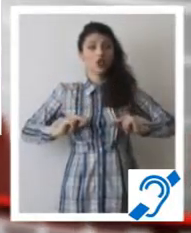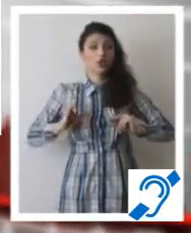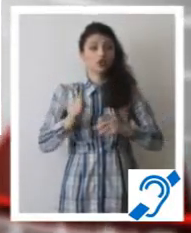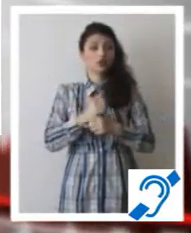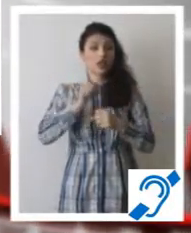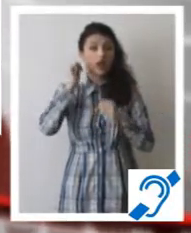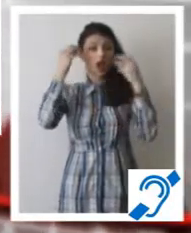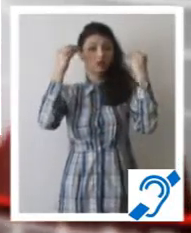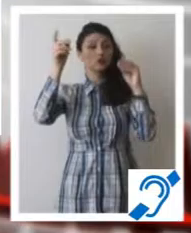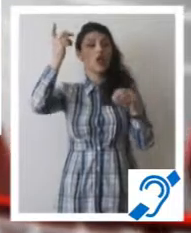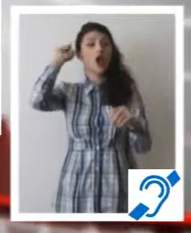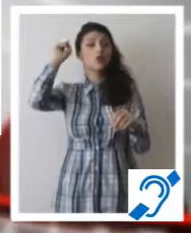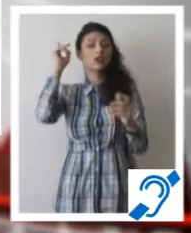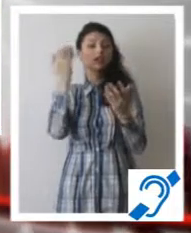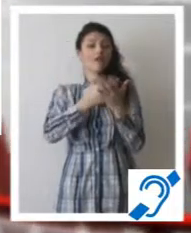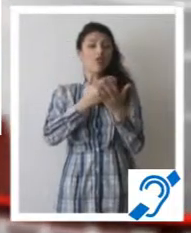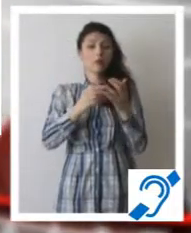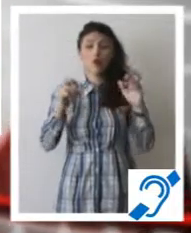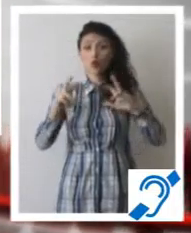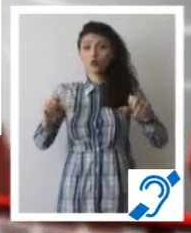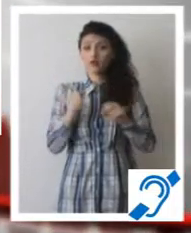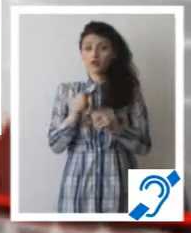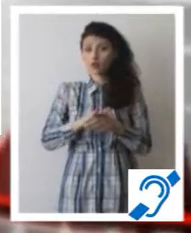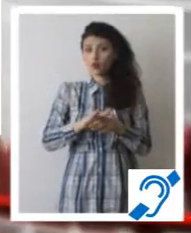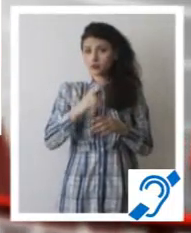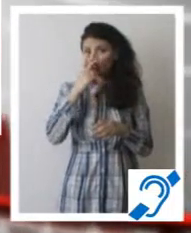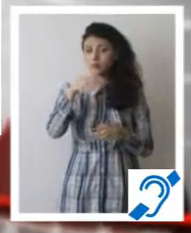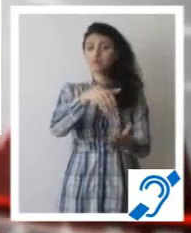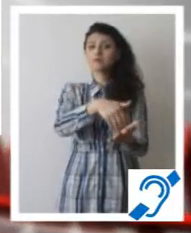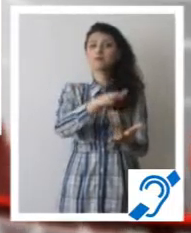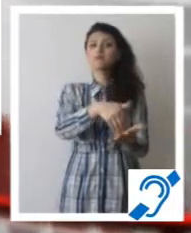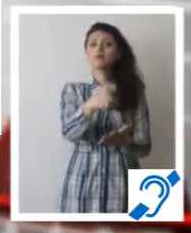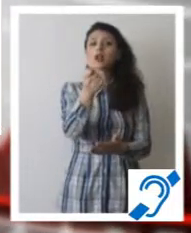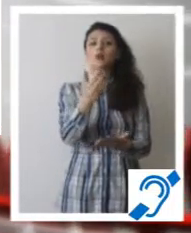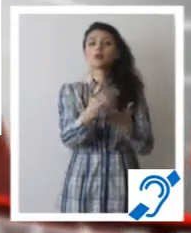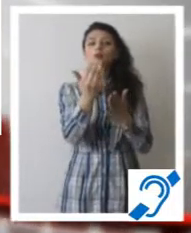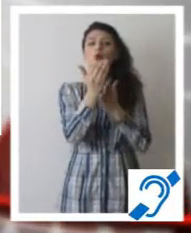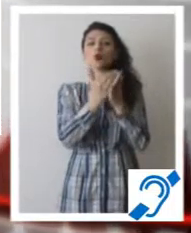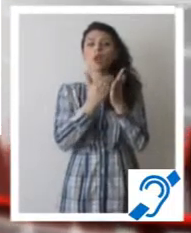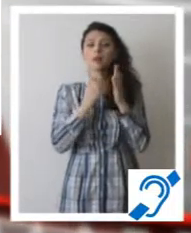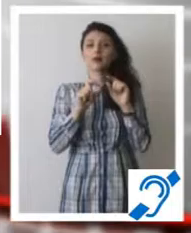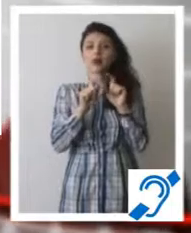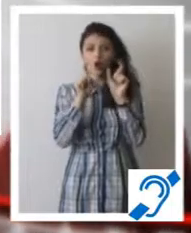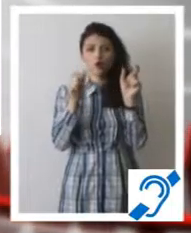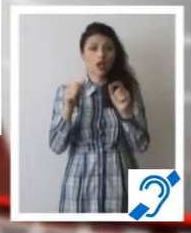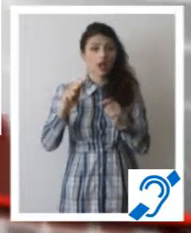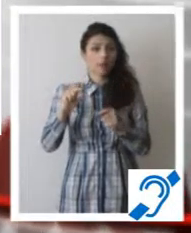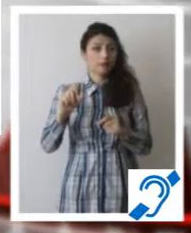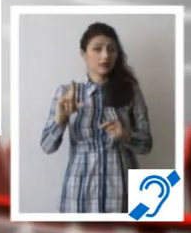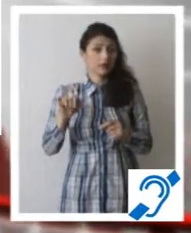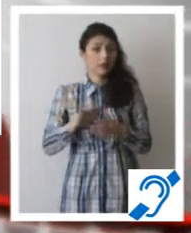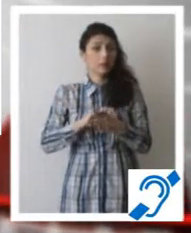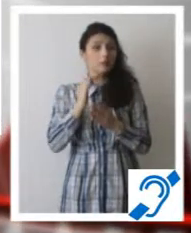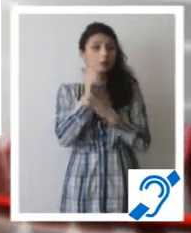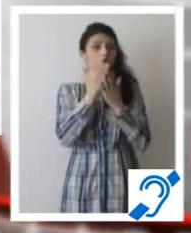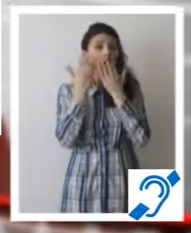instituției, a declarat atunci că este vorba de un control care a vizat modul în care s-au cheltuit banii pentru programul Laptele și Cornul, program adresat preșcolarilor și